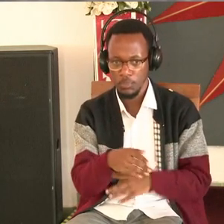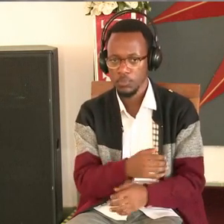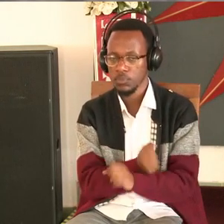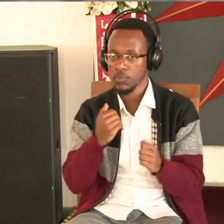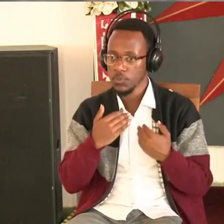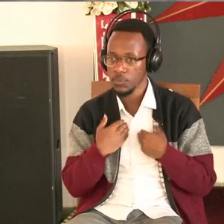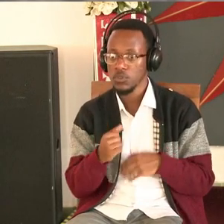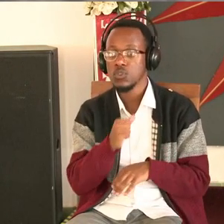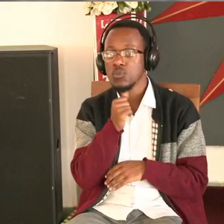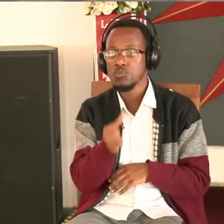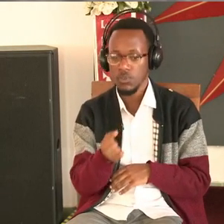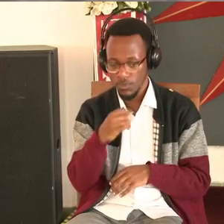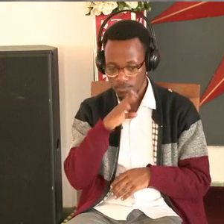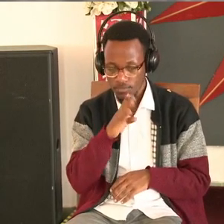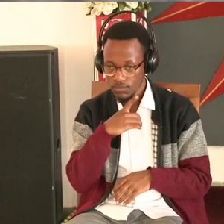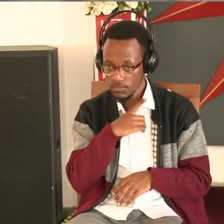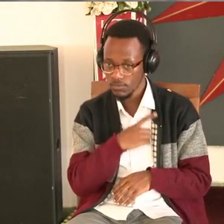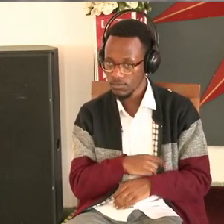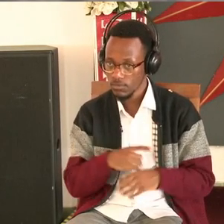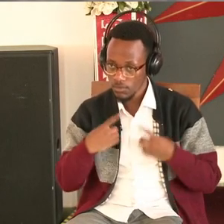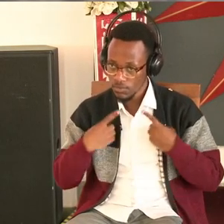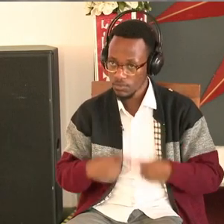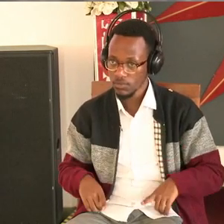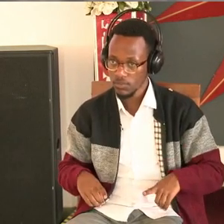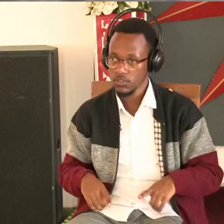ne gukorwa n'isoni,